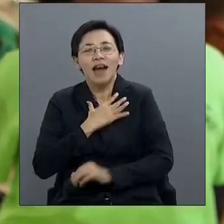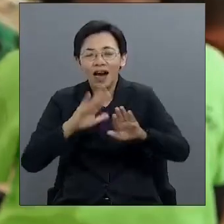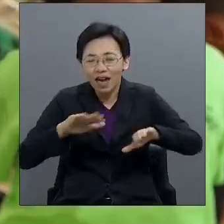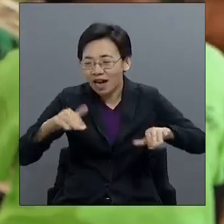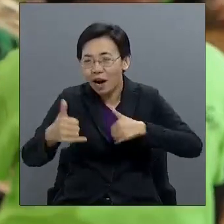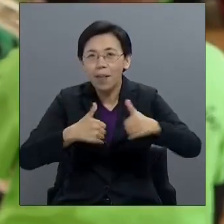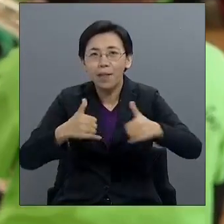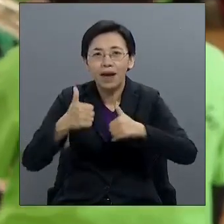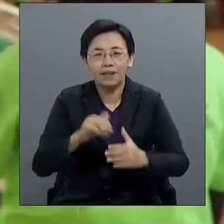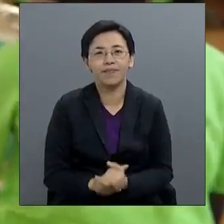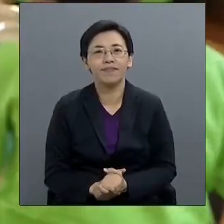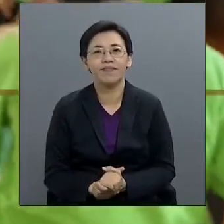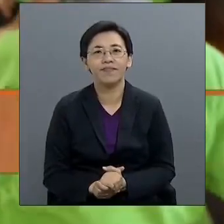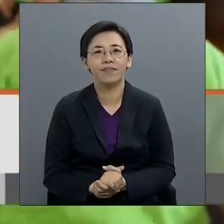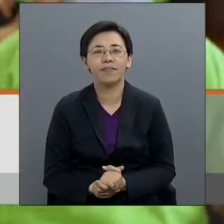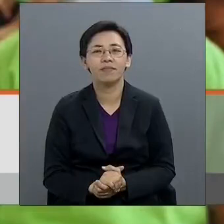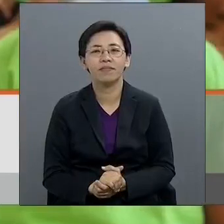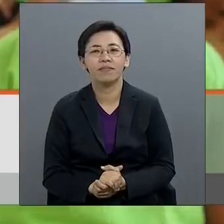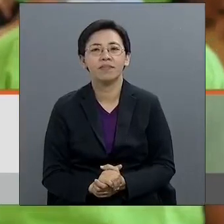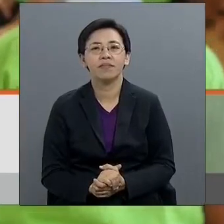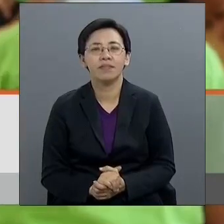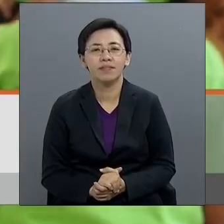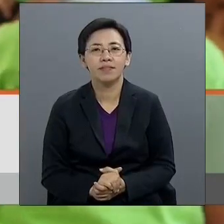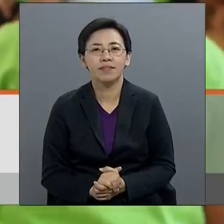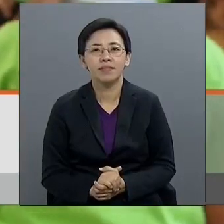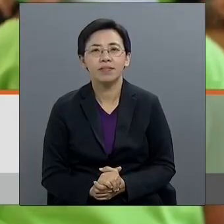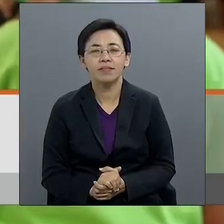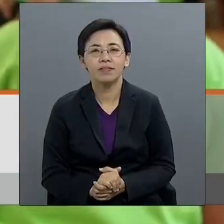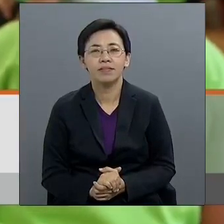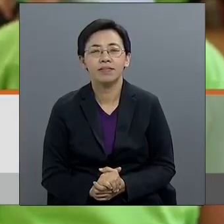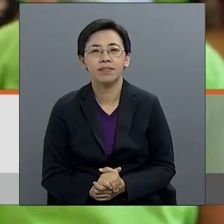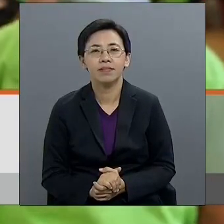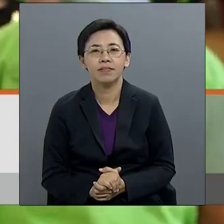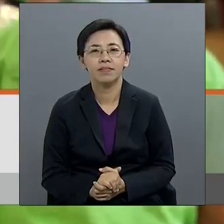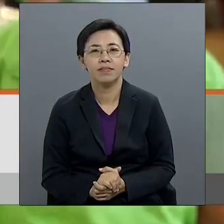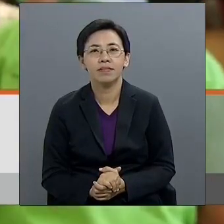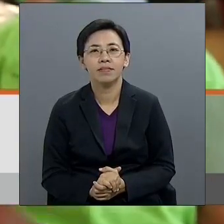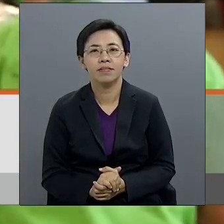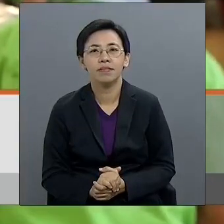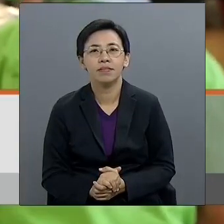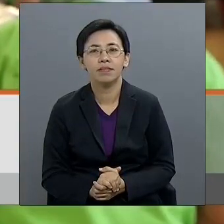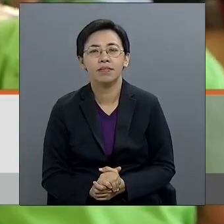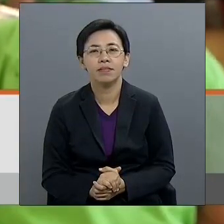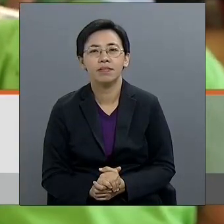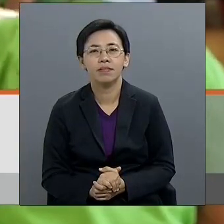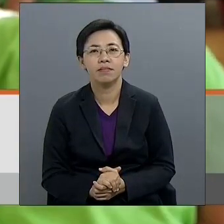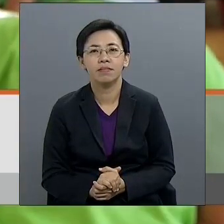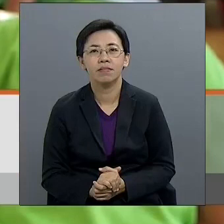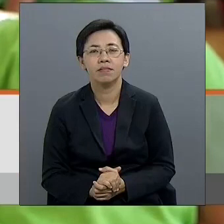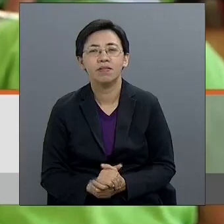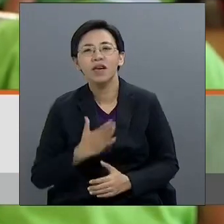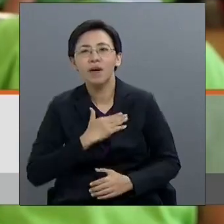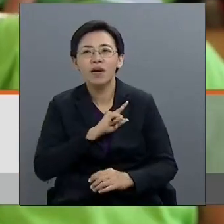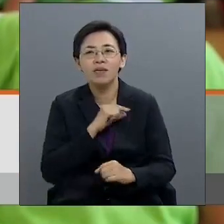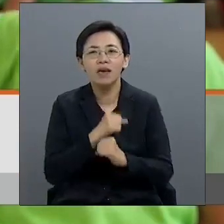ถึงกับเกิดใหม่อ่ะแบบเหมือนเกิดใหม่เลยนะเพราะว่าพอหลังจากที่มันหมดภาวะภารกิ